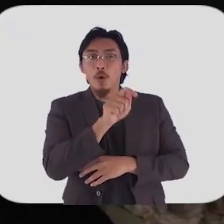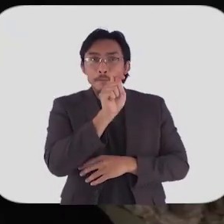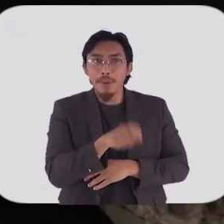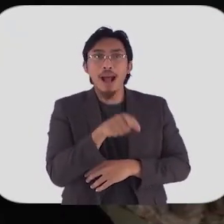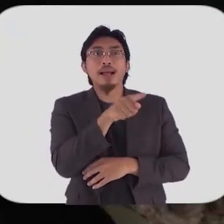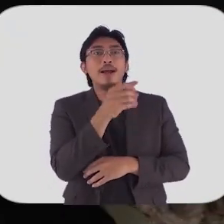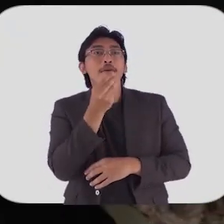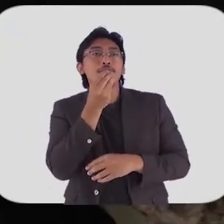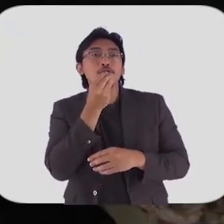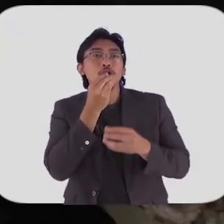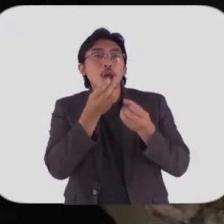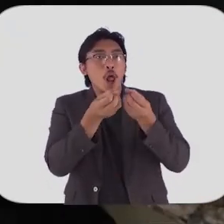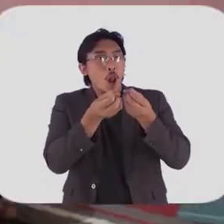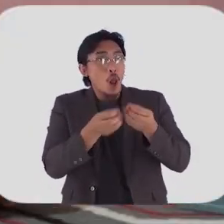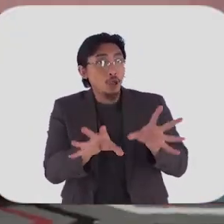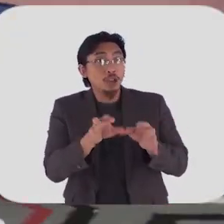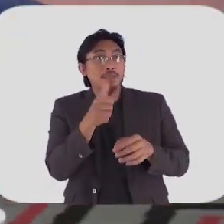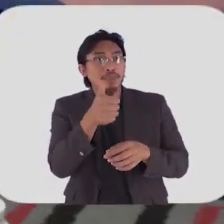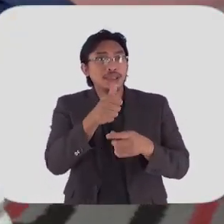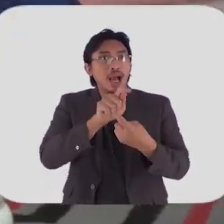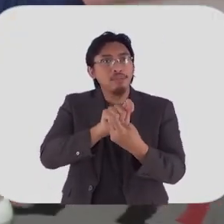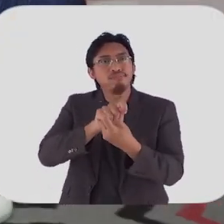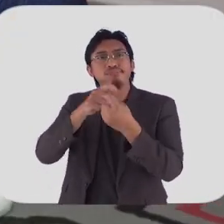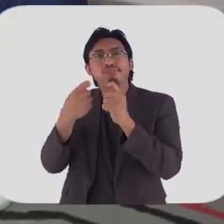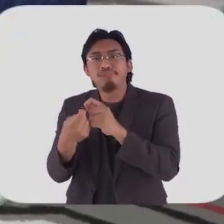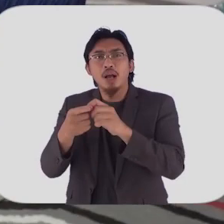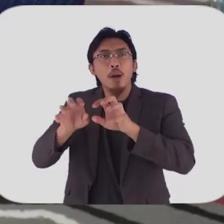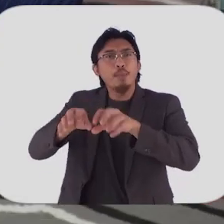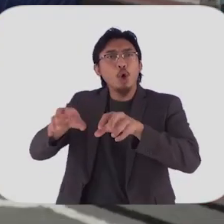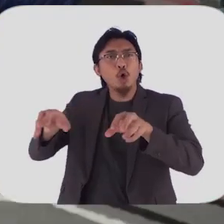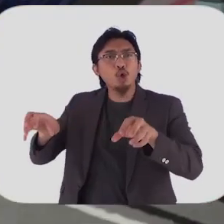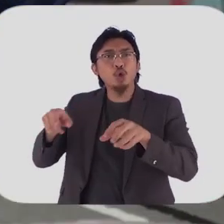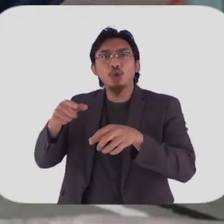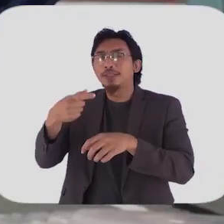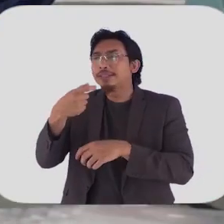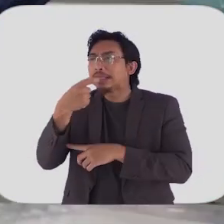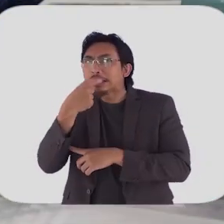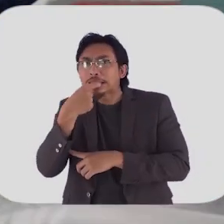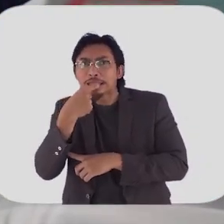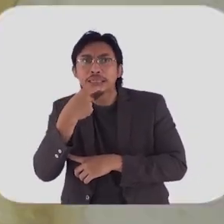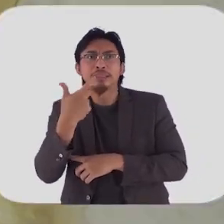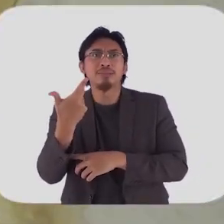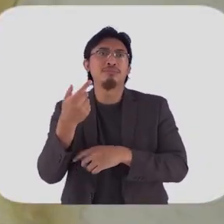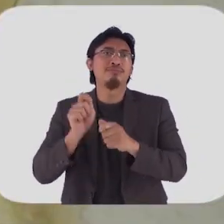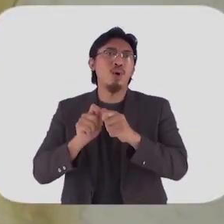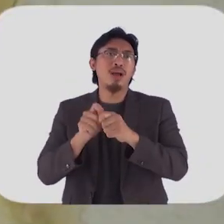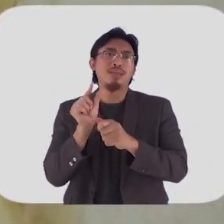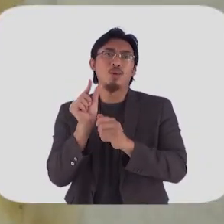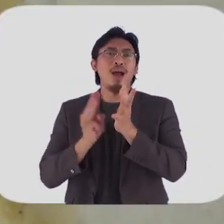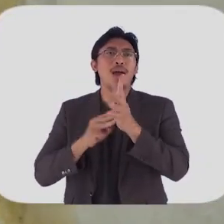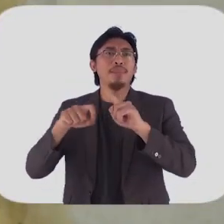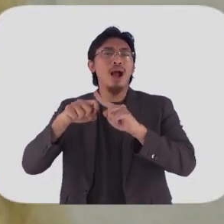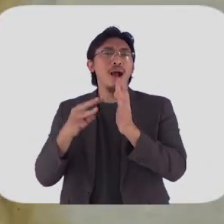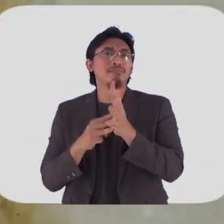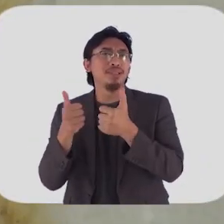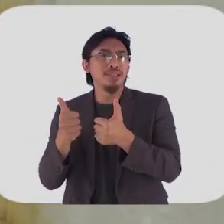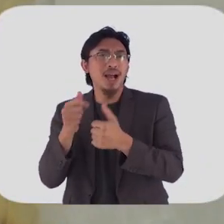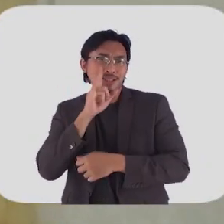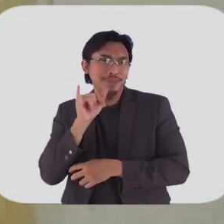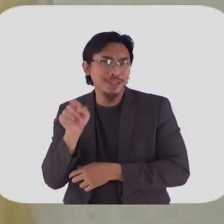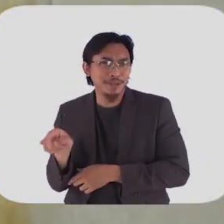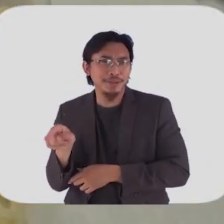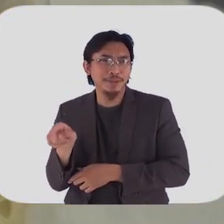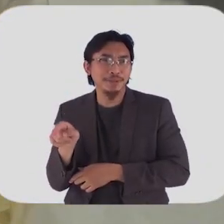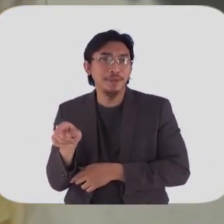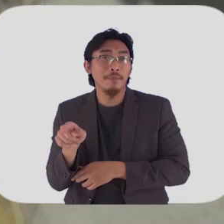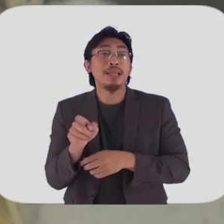memanfaatkan food loss ini menjadi satu produk yang bernilai lagi, yaitu snack yang produk olahan UMKM seperti